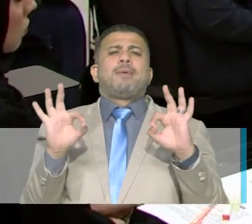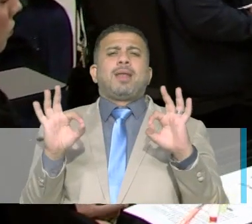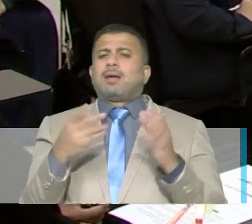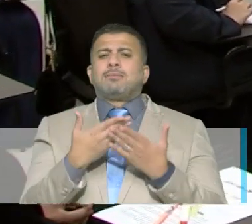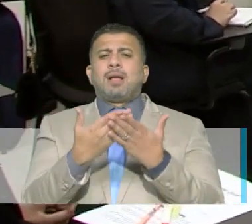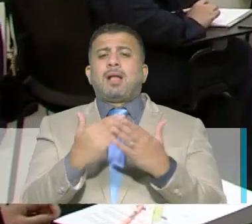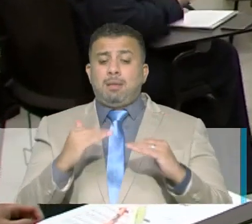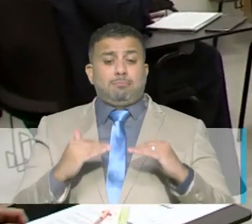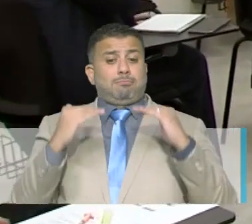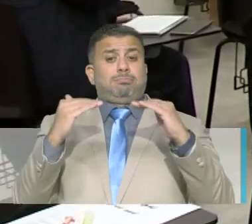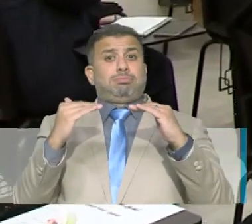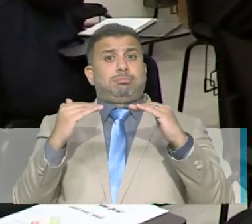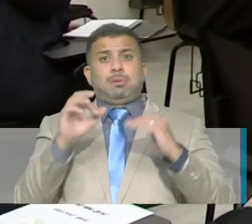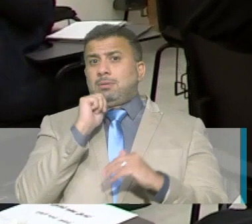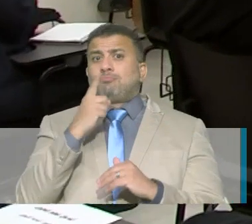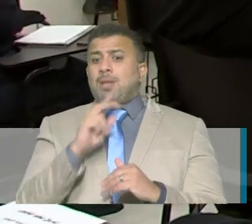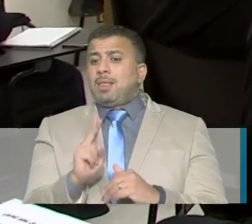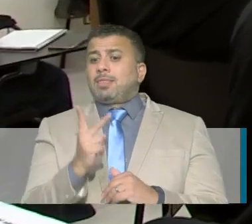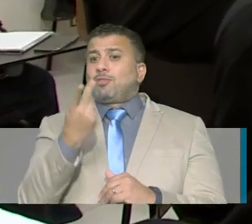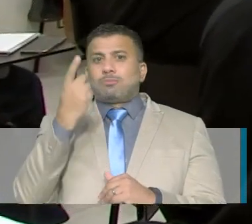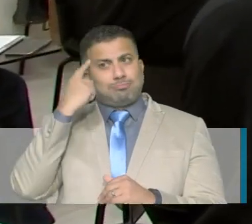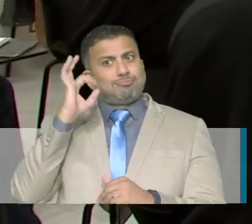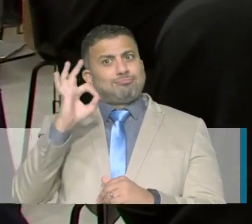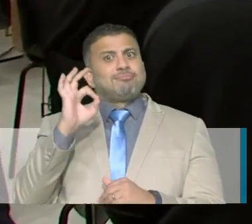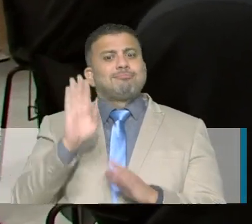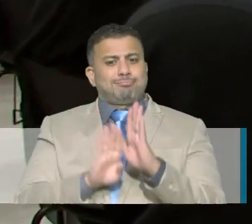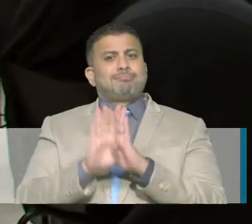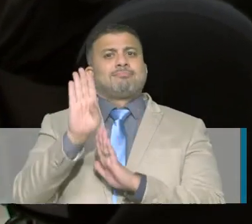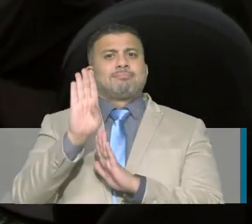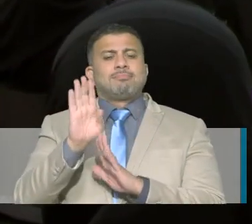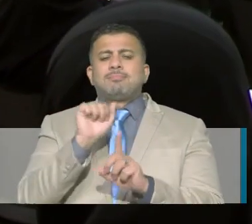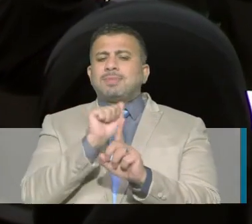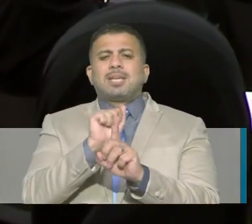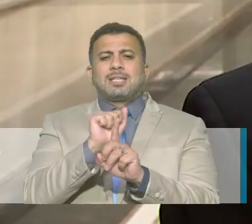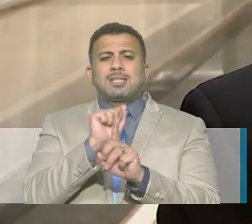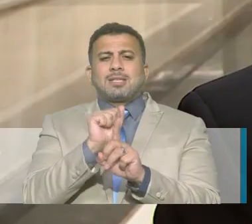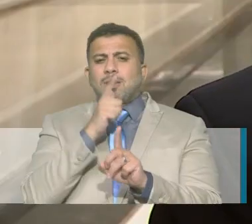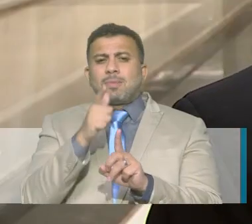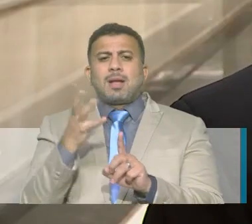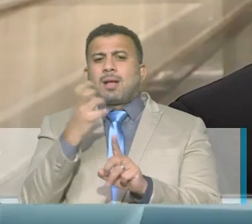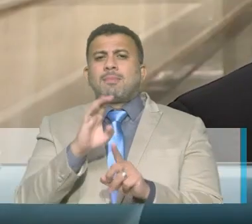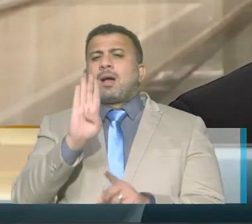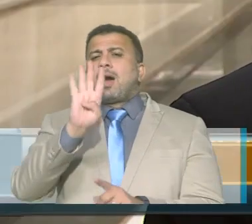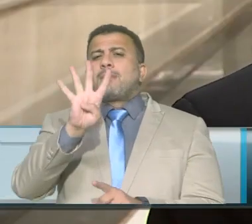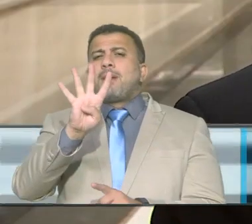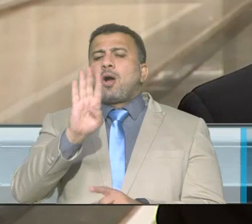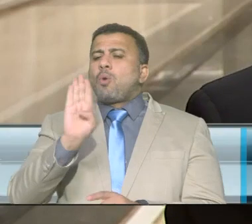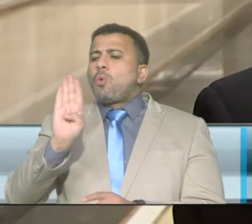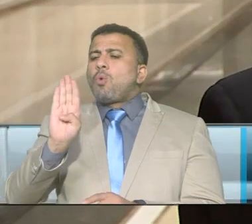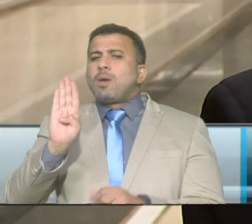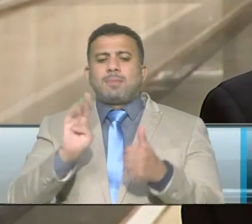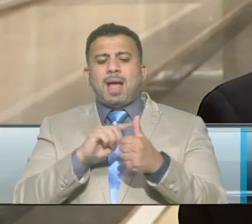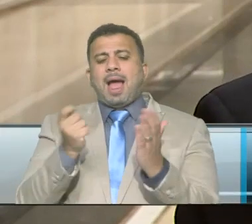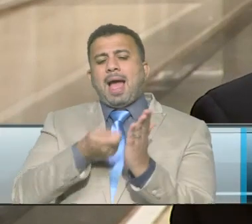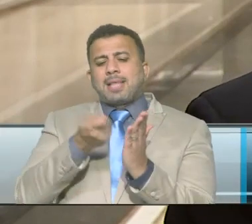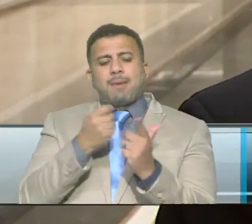تسهم في رفع كفاءتهم وتطوير قدراتهم. من الاختصاصات اللي عندنا، عندنا أربع كليات: كلية